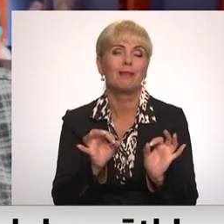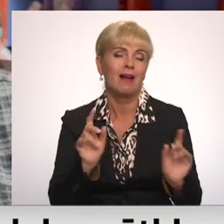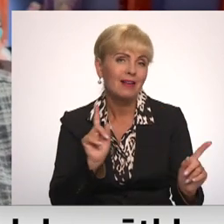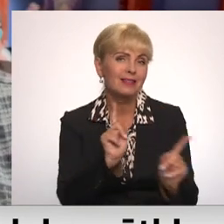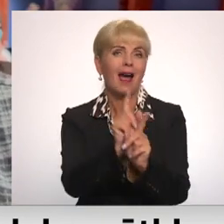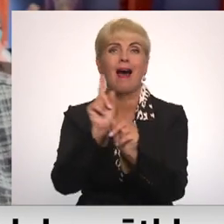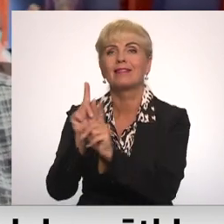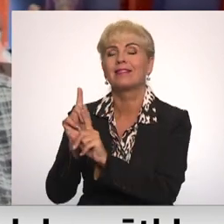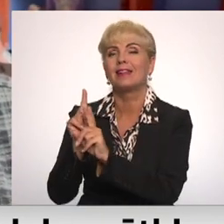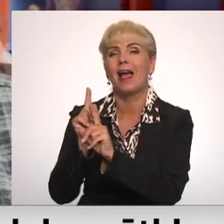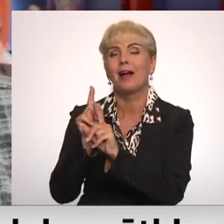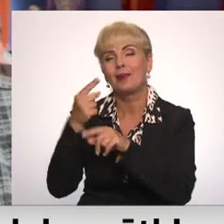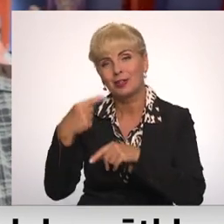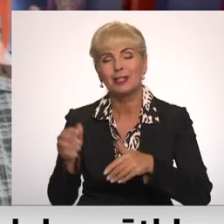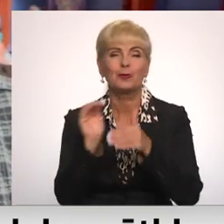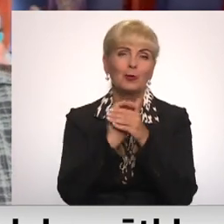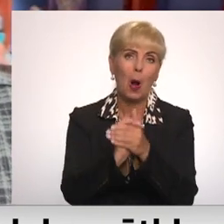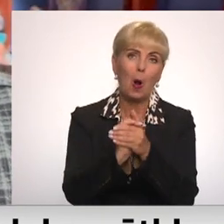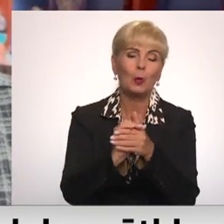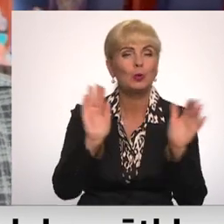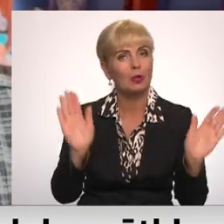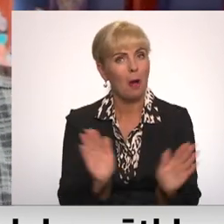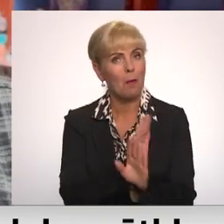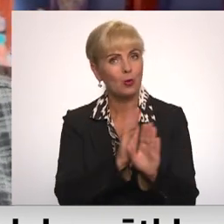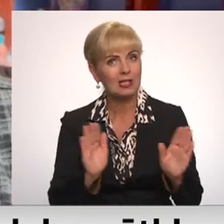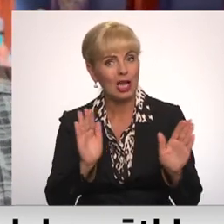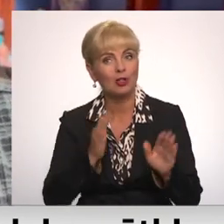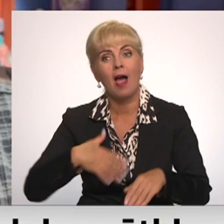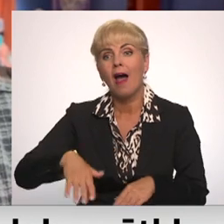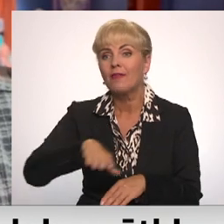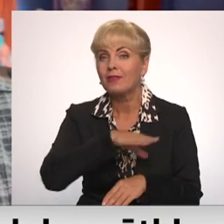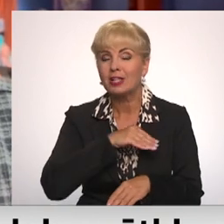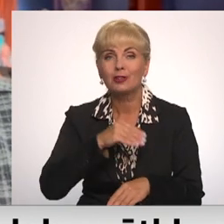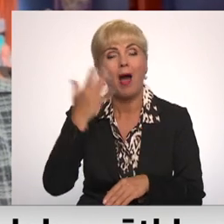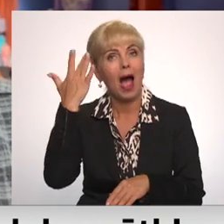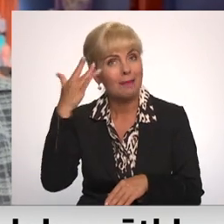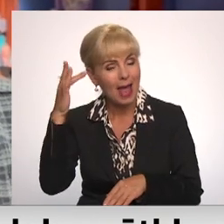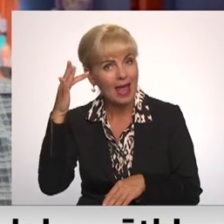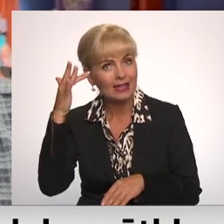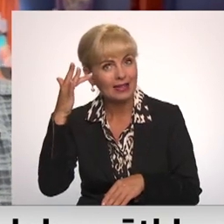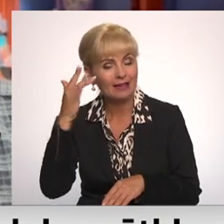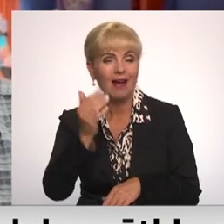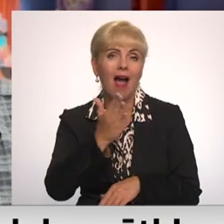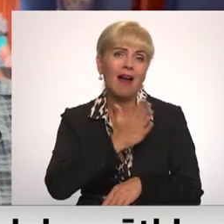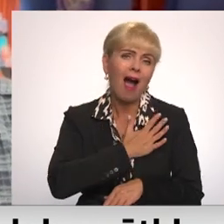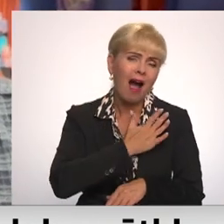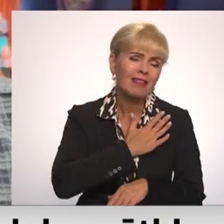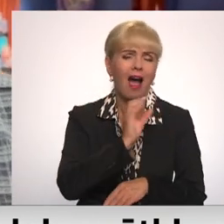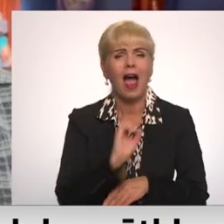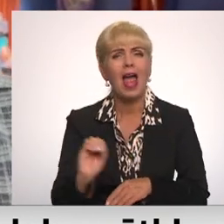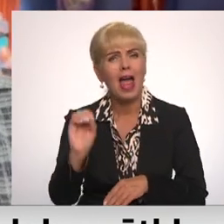satiekam citus draugus un citus muziķus, un viss no Amerikas, un no Kanādas, un